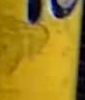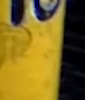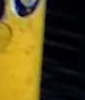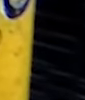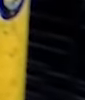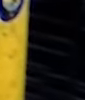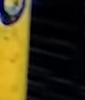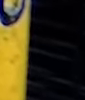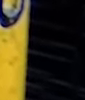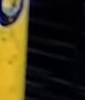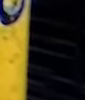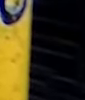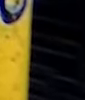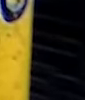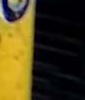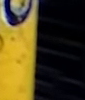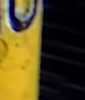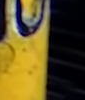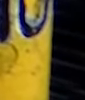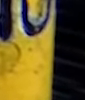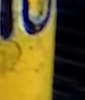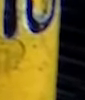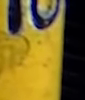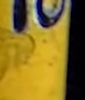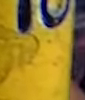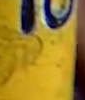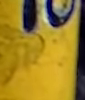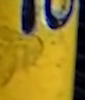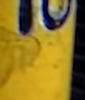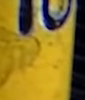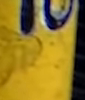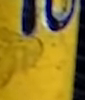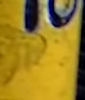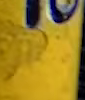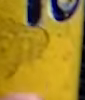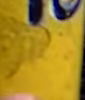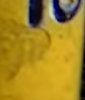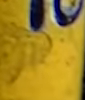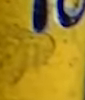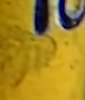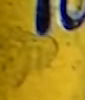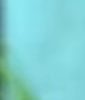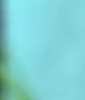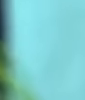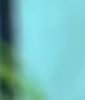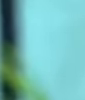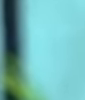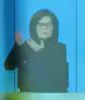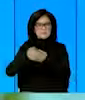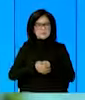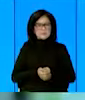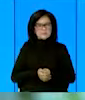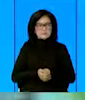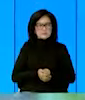mendung hujan, terus barang-barang di bawah tuh kagak ada di bawah, jadi diangkat naik semua. Sudah dibawa